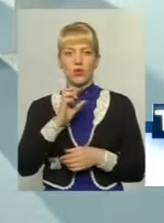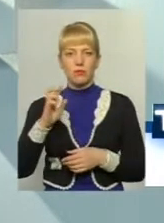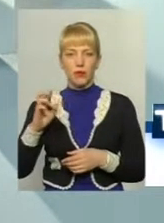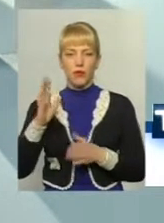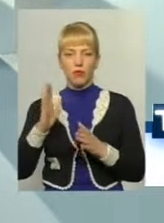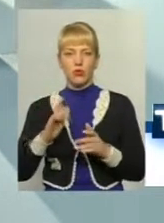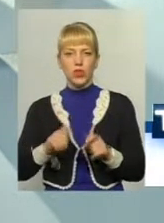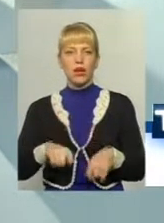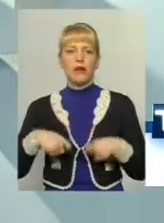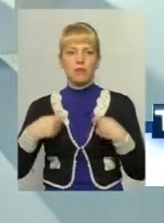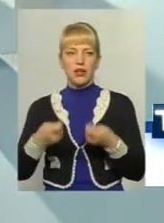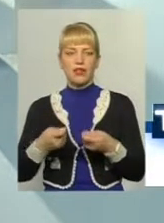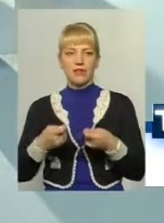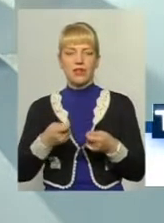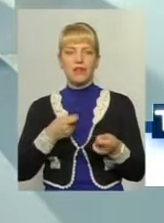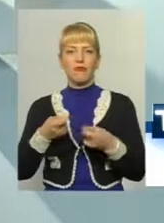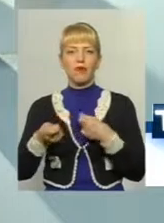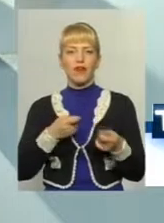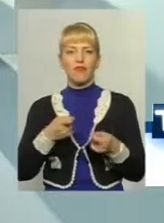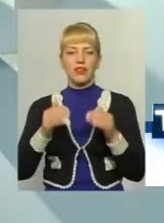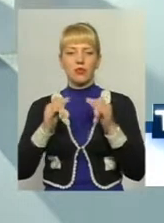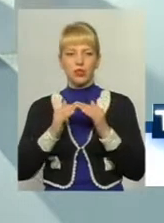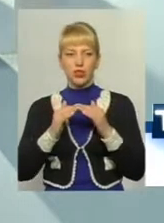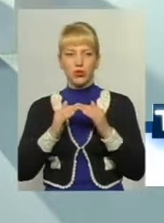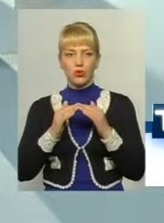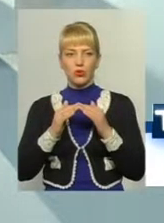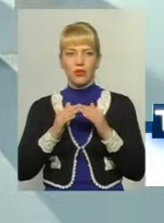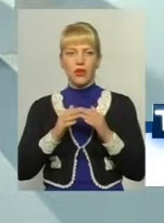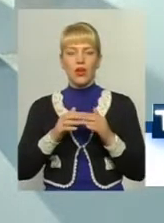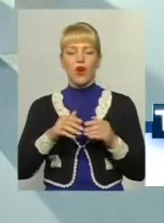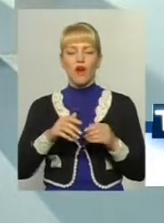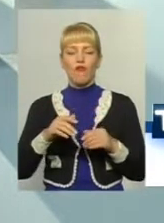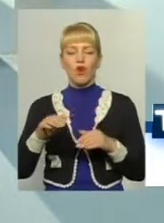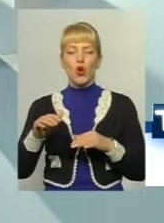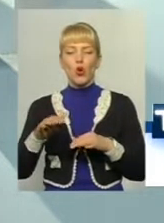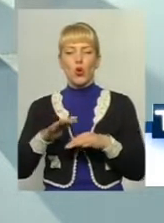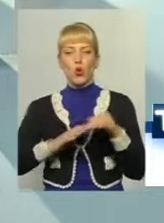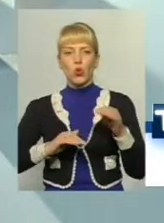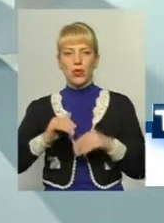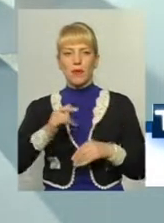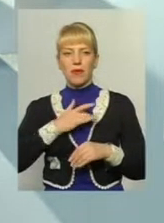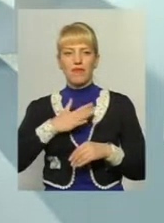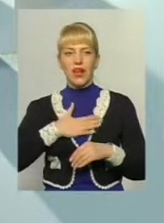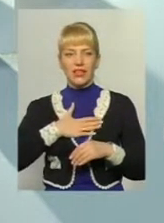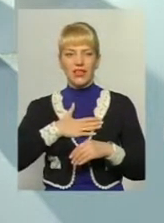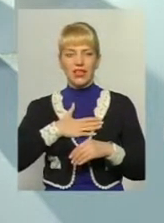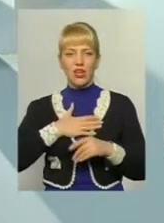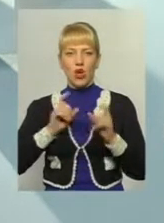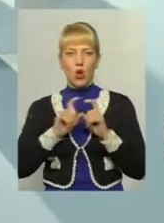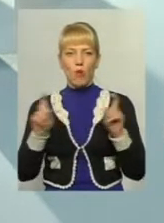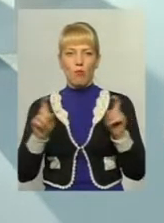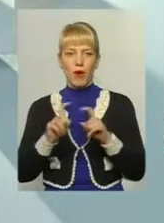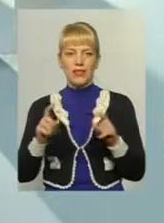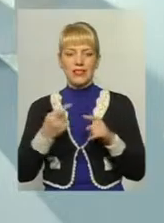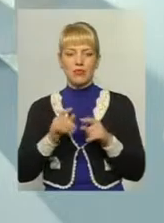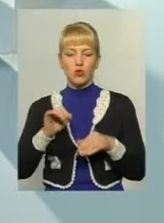Так, я взагалі думаю, це моя особиста думка, але я так вважаю, що ми неминуче еволюціонуємо і дійдемо до того етапу,